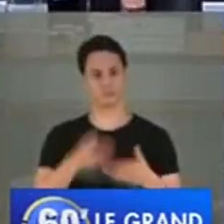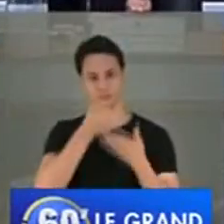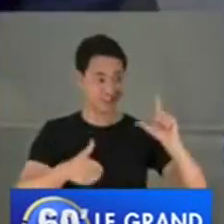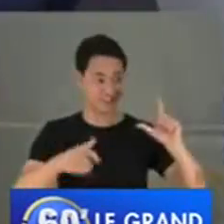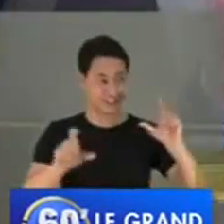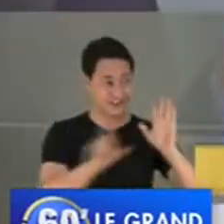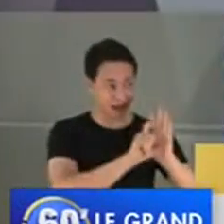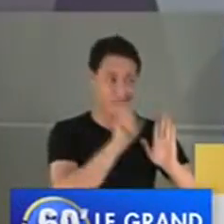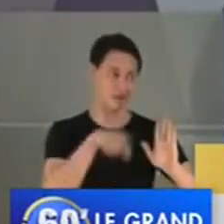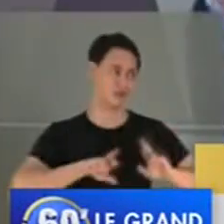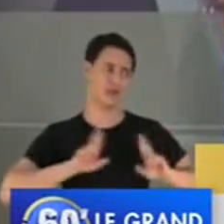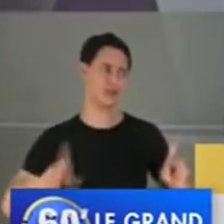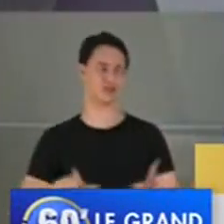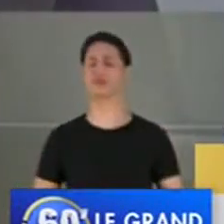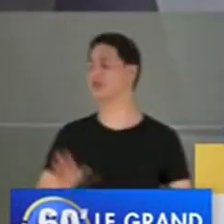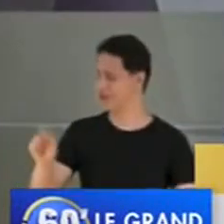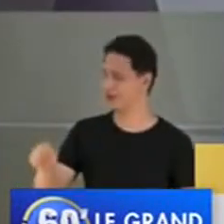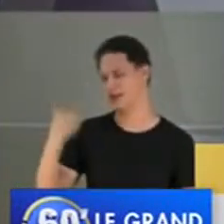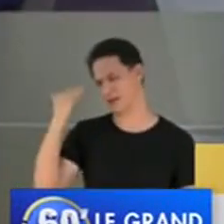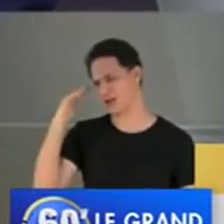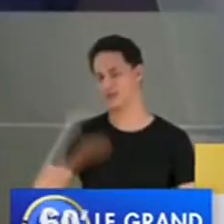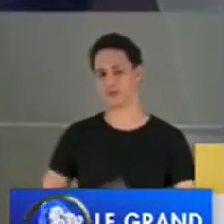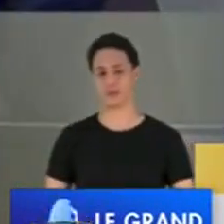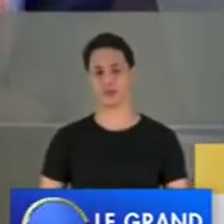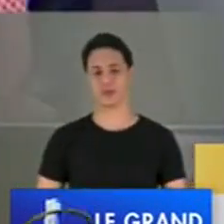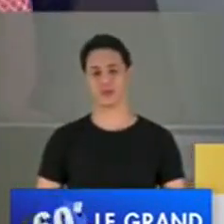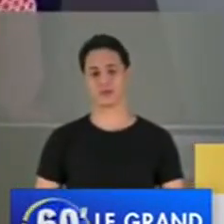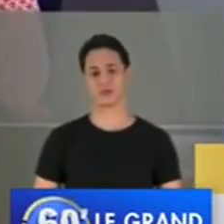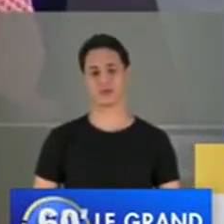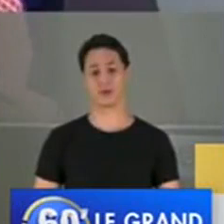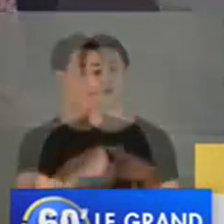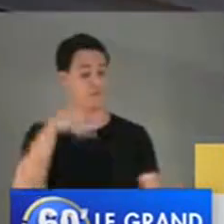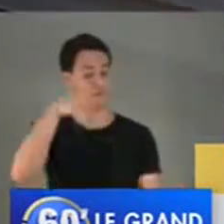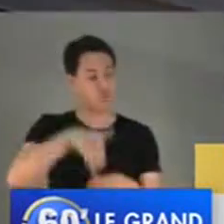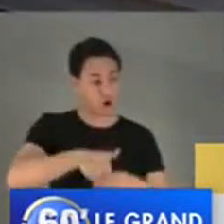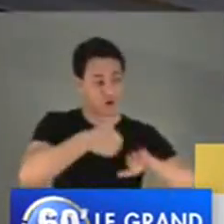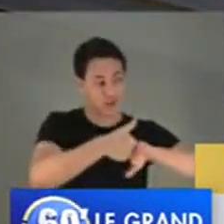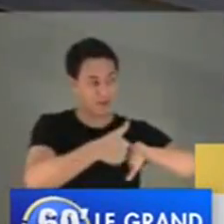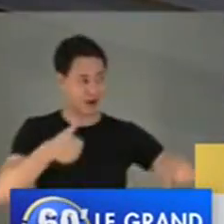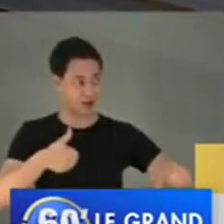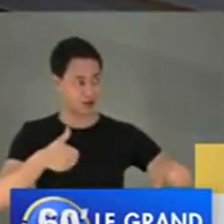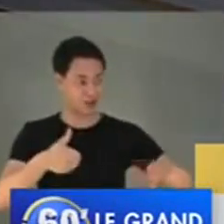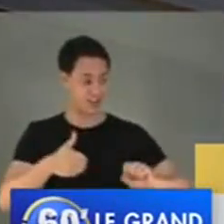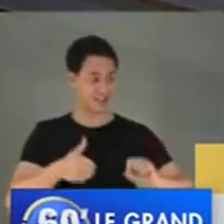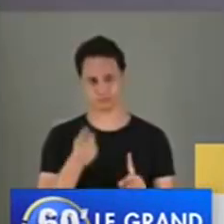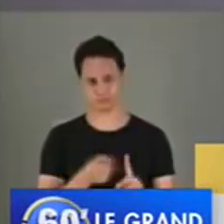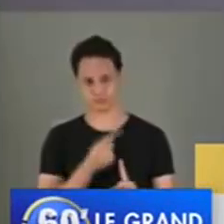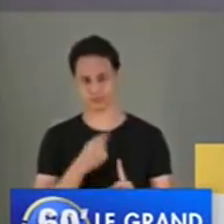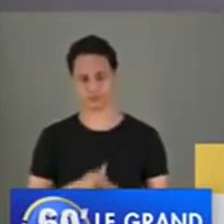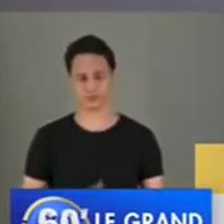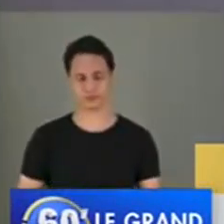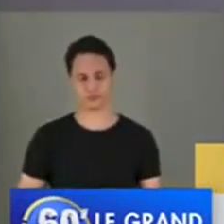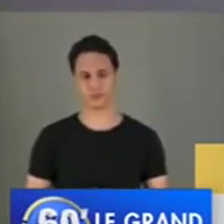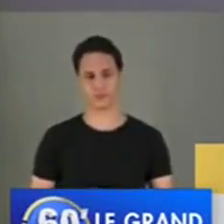le rapport de la commission du sénat enquêtant sur la réponse du brésil à la pandémie de kobe 19 réclament la mise en accusation du président jacques bolson arrow est de